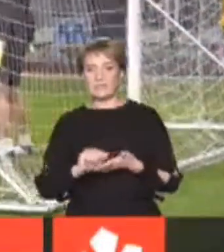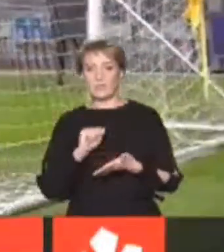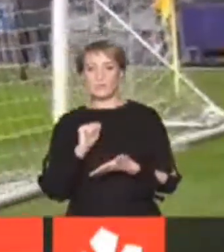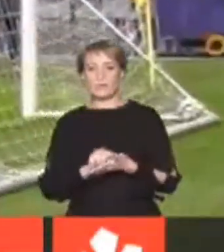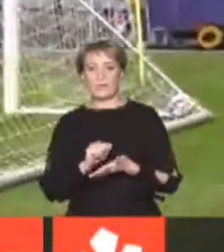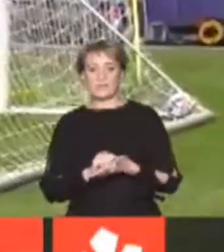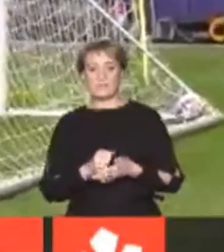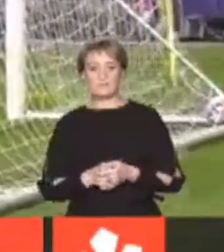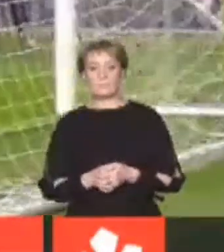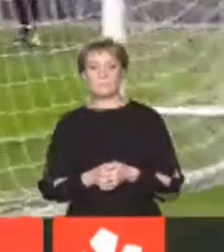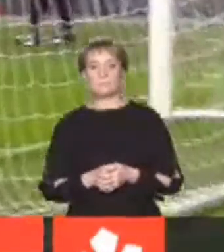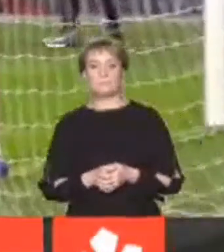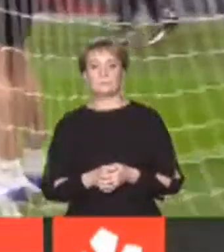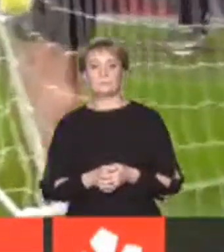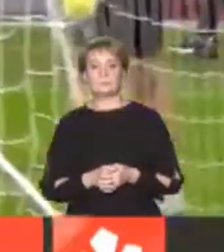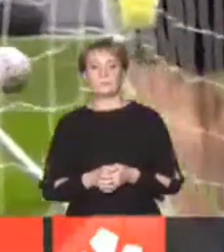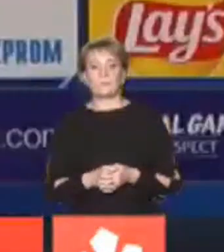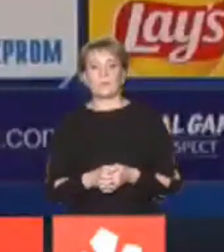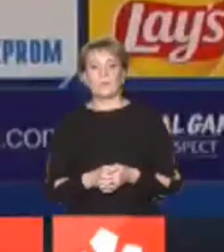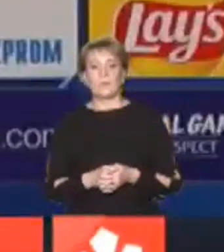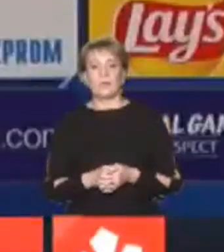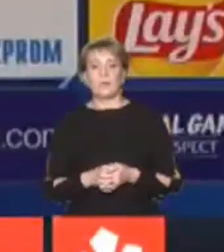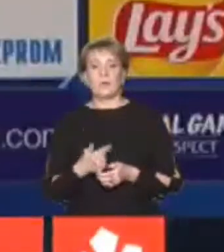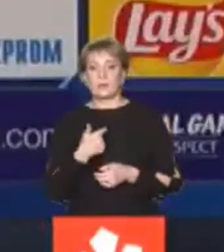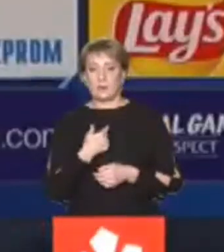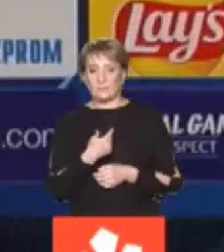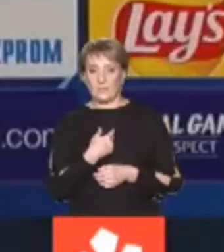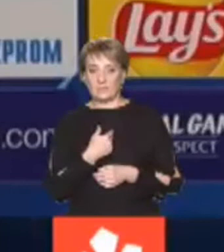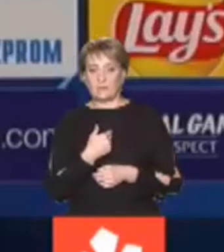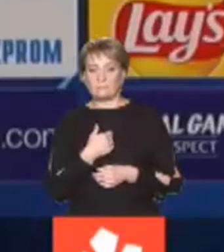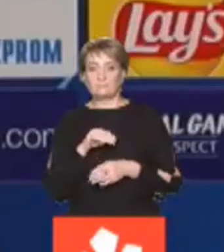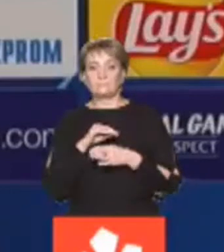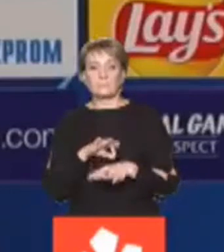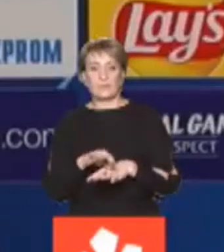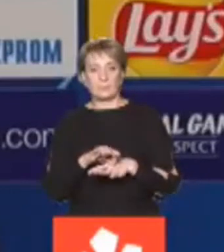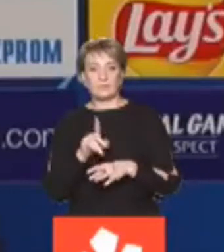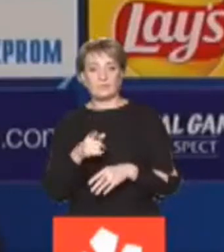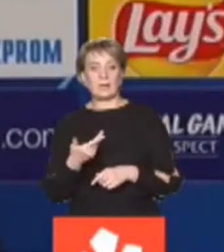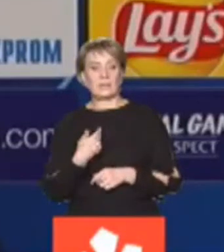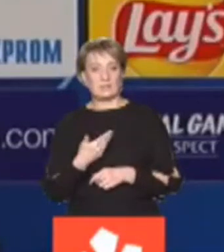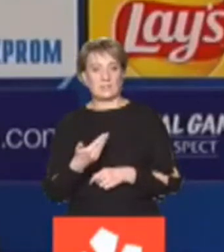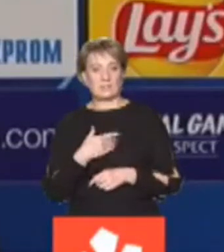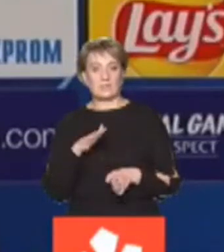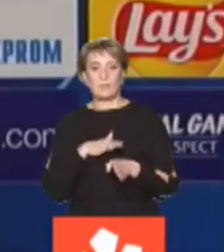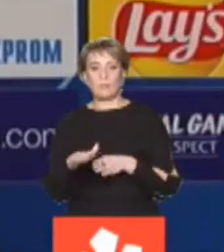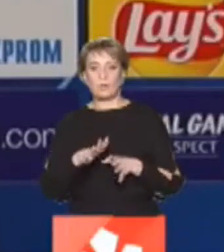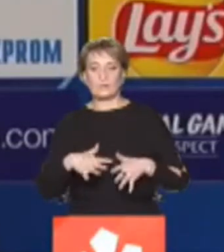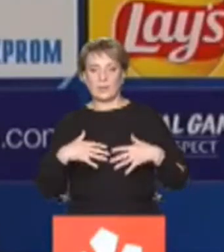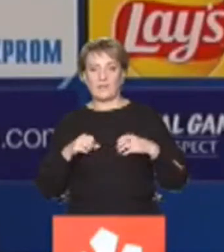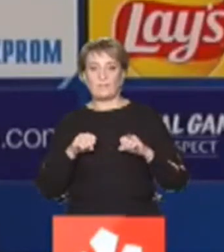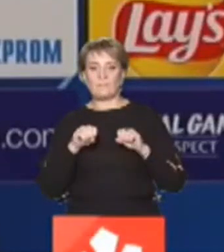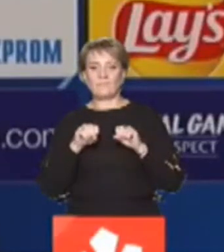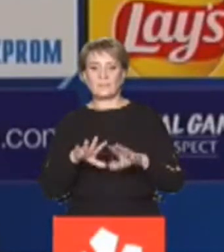керманич гірників. Як ми збираємося пройти «Інтер», так само, як і вони нас, з повною самовіддачею